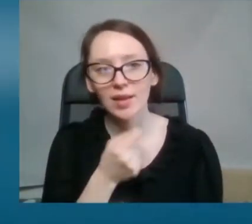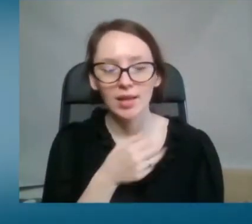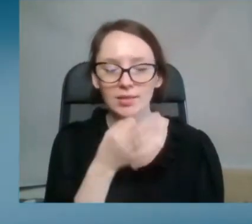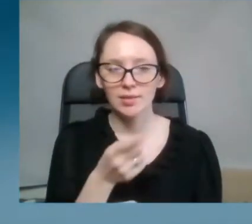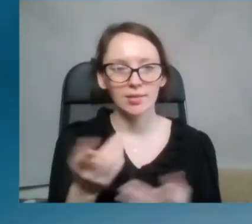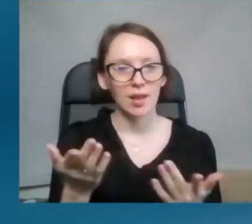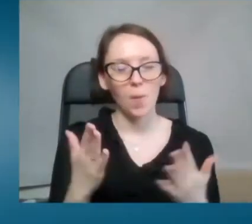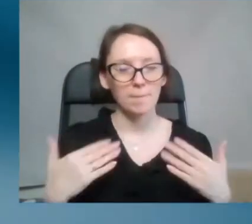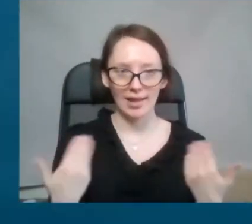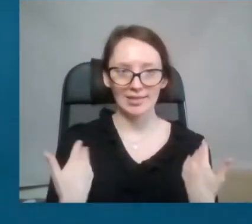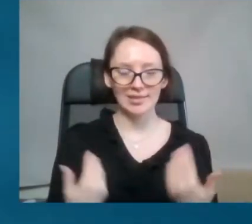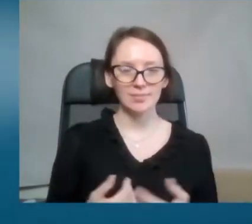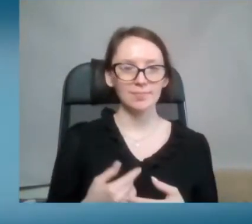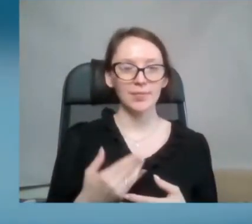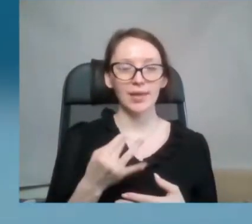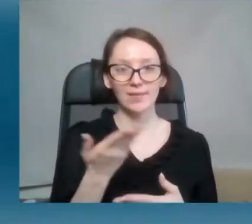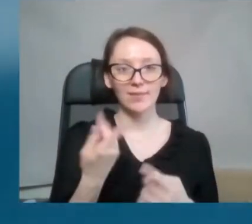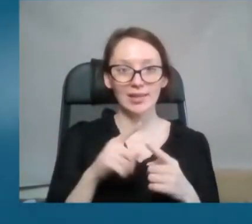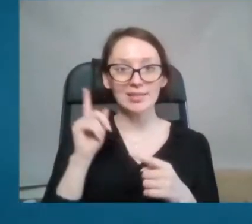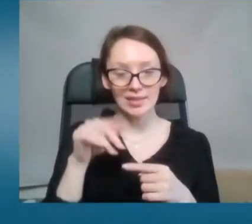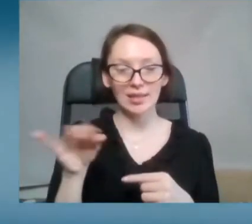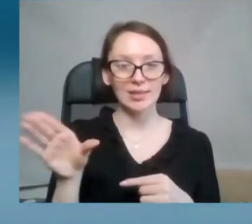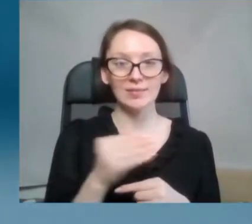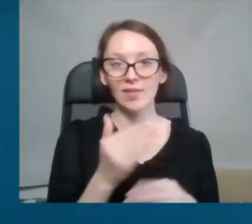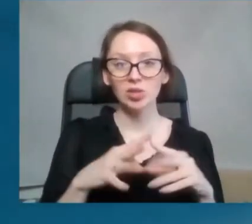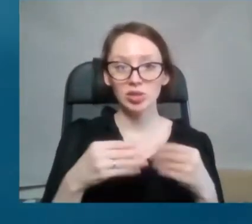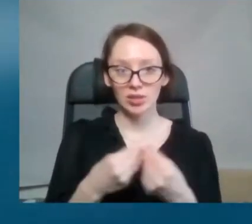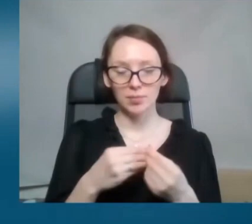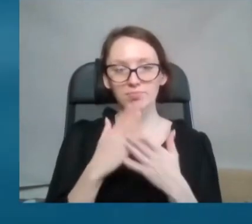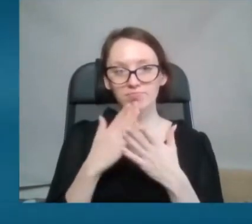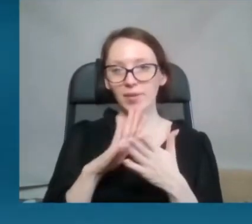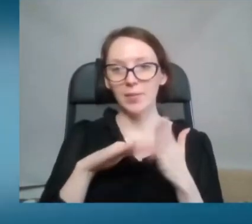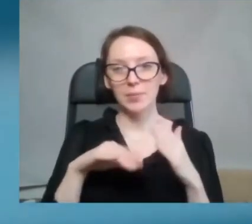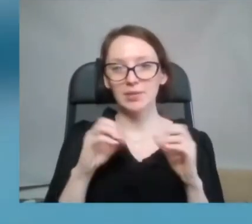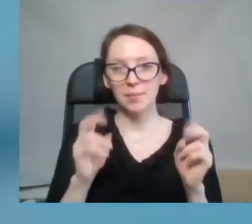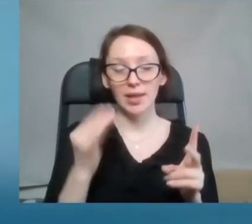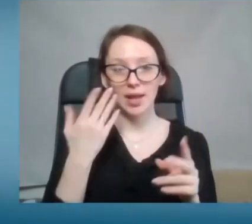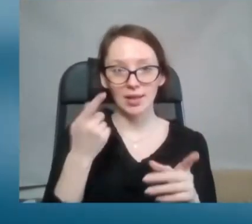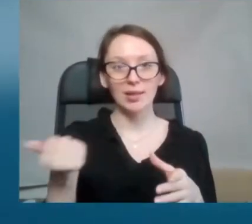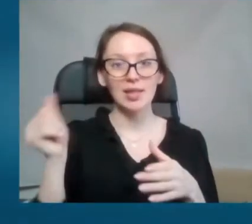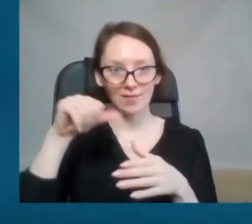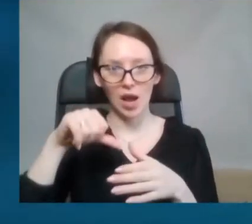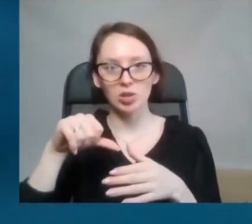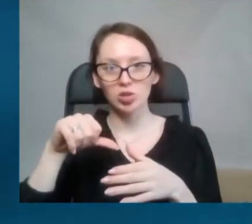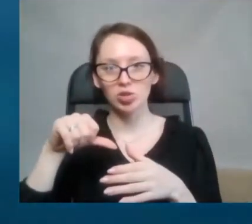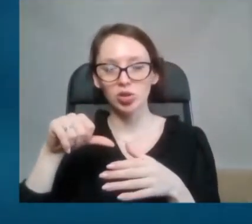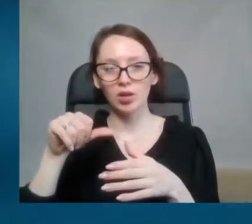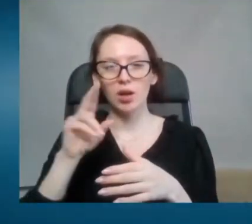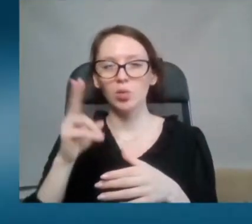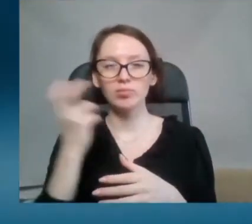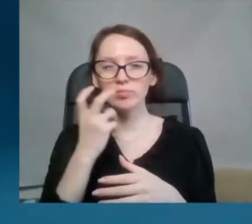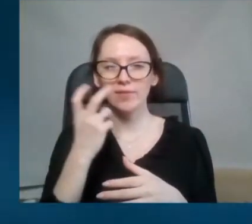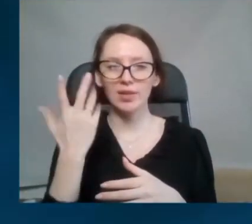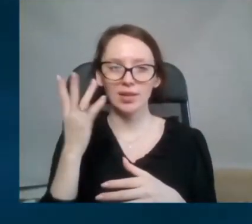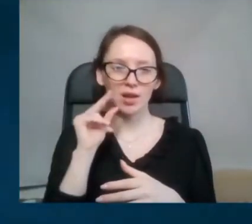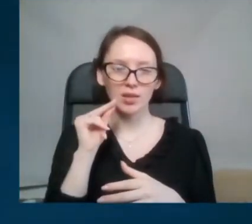полезный. И вы это знаете, и вся ваша семья в безопасности. И когда его наливаешь, кто ненавидит, когда капли